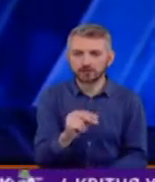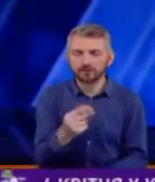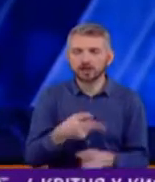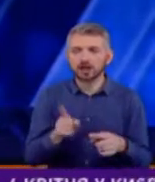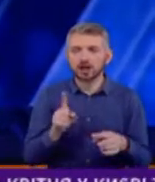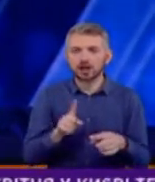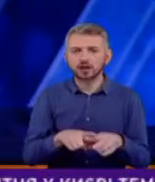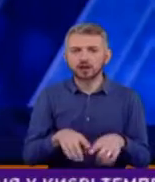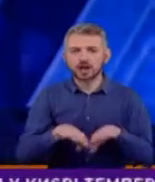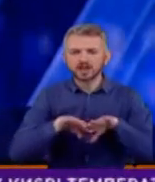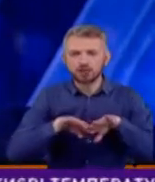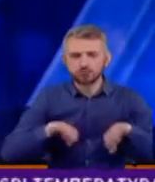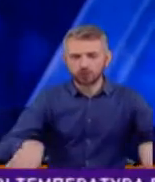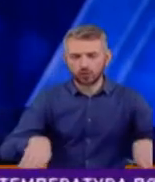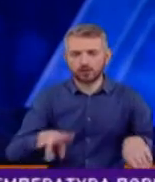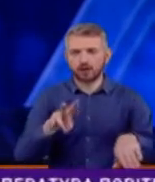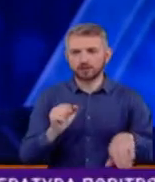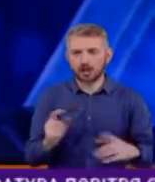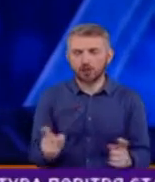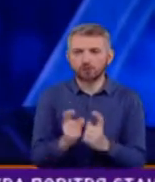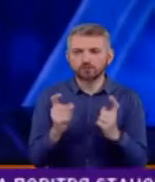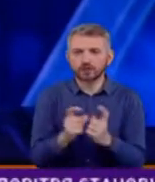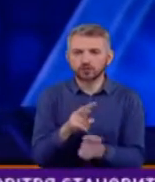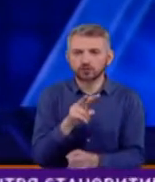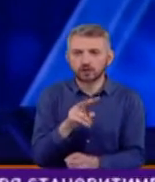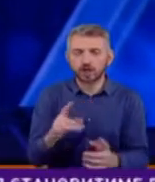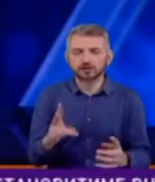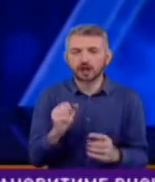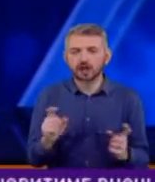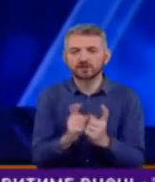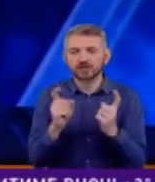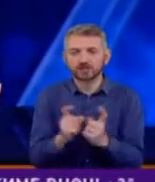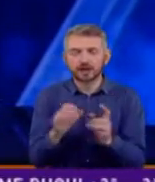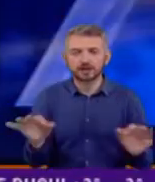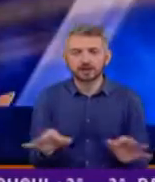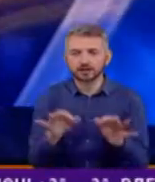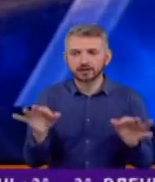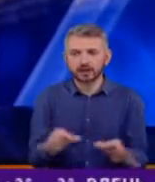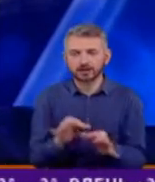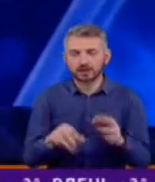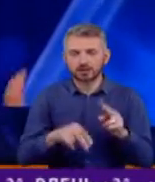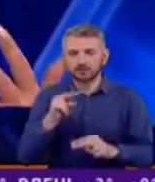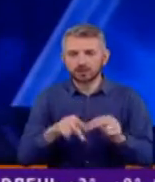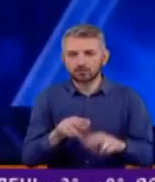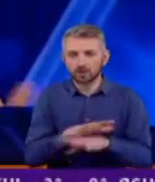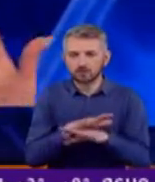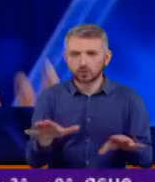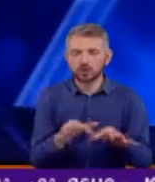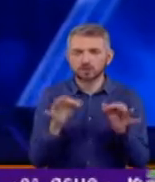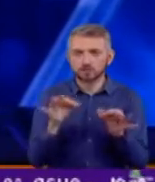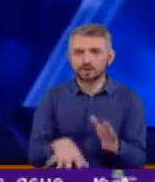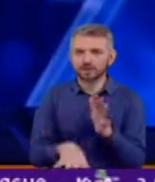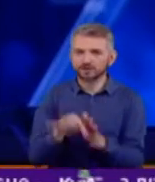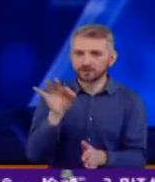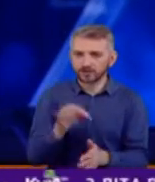Это разобщенность. На конфликтологии, на конфликтности никогда не построишь правильный